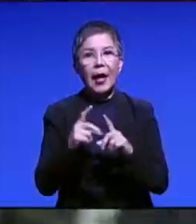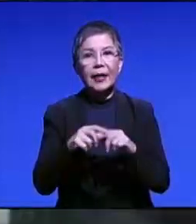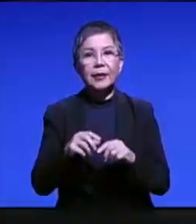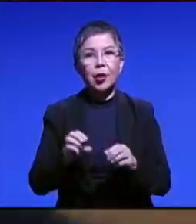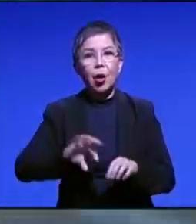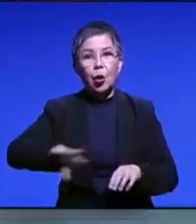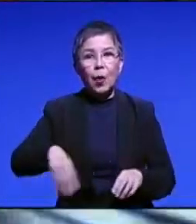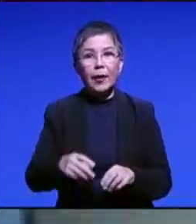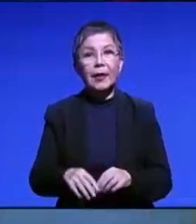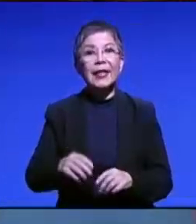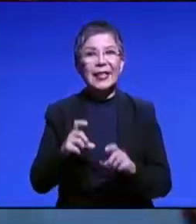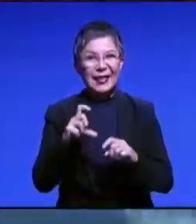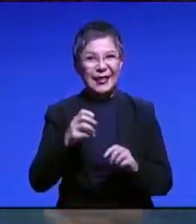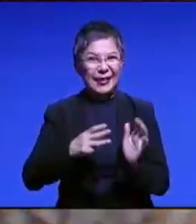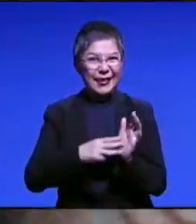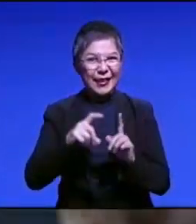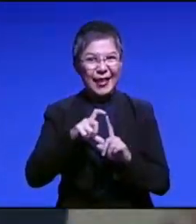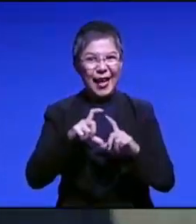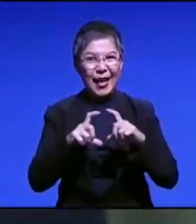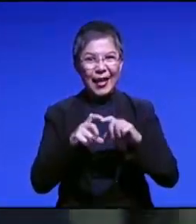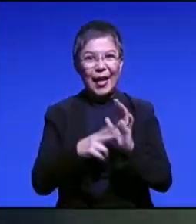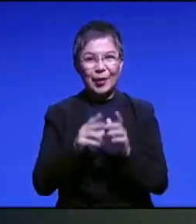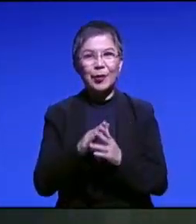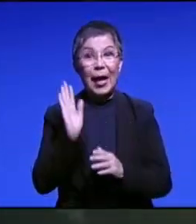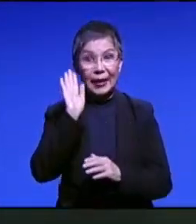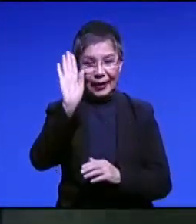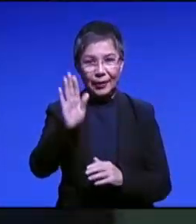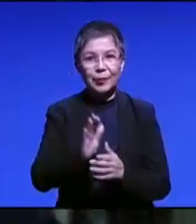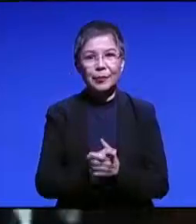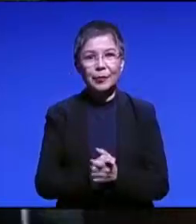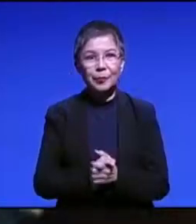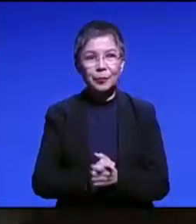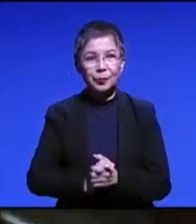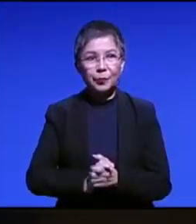Cendana, pada Rabu mendatang. Wahyu Pratama Putra, Surabaya, Jawa Timur.